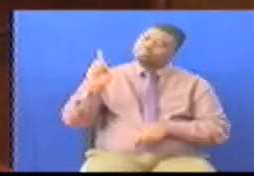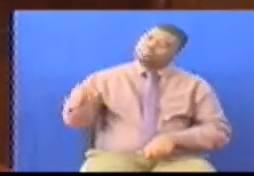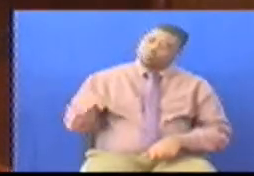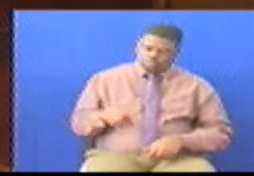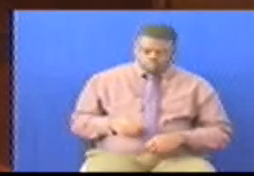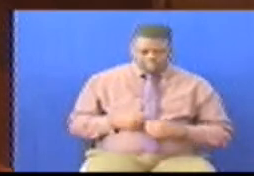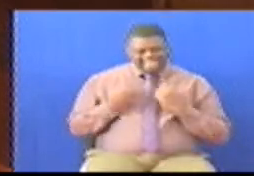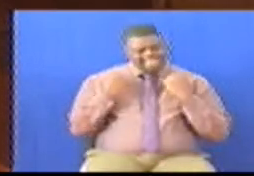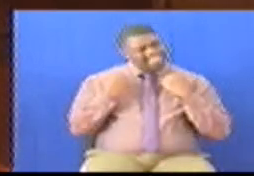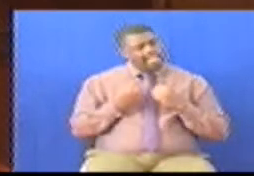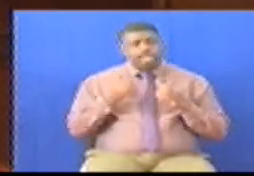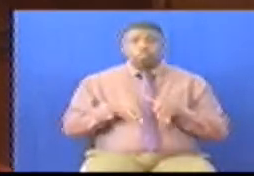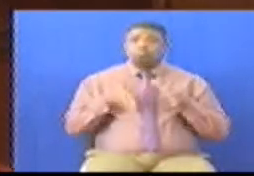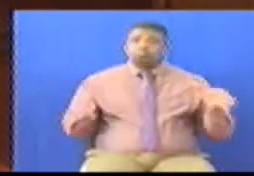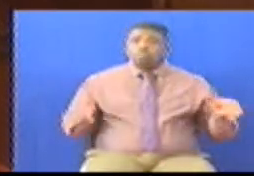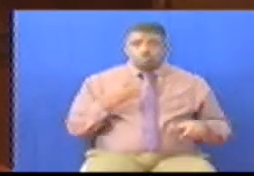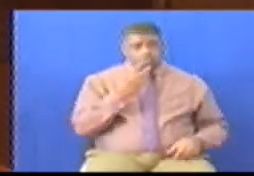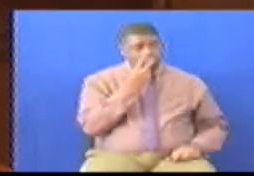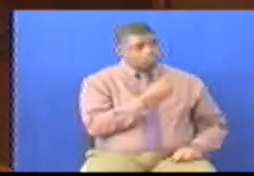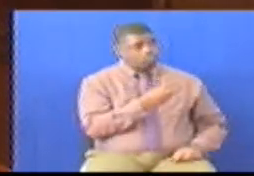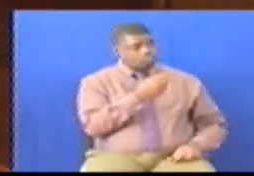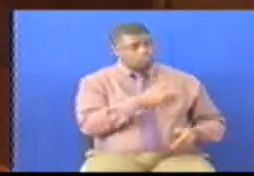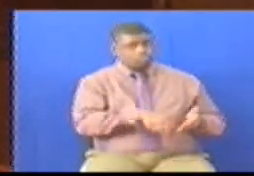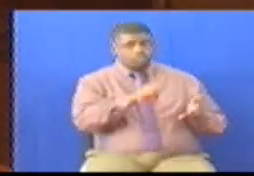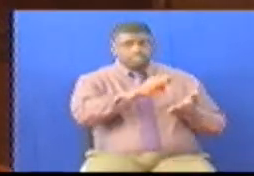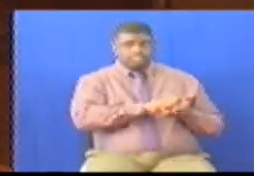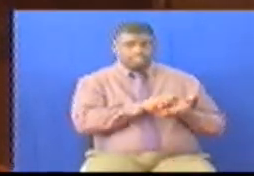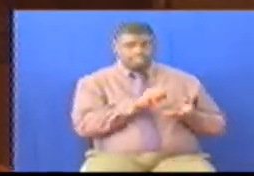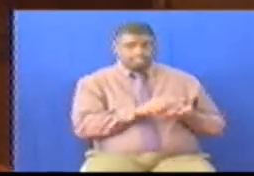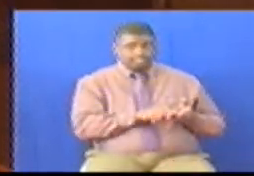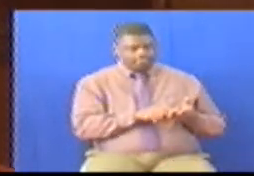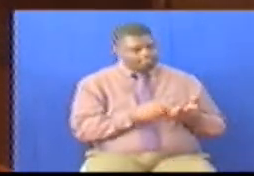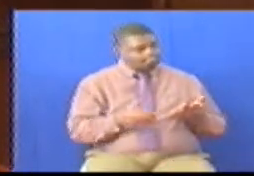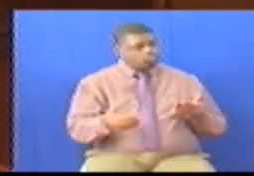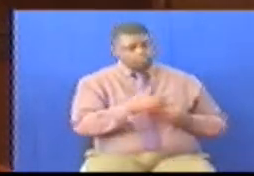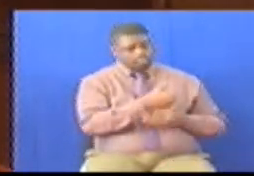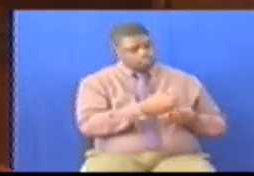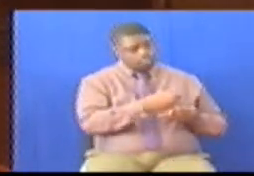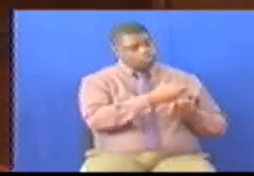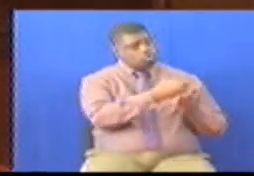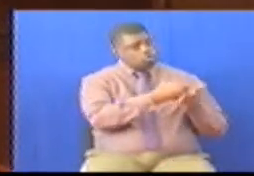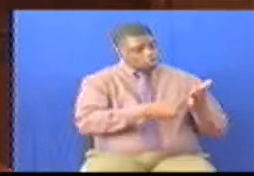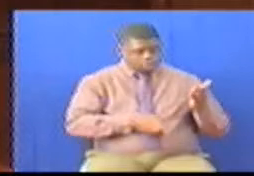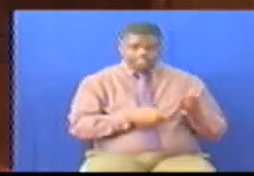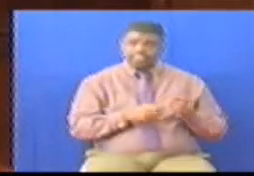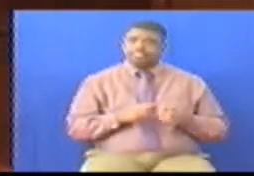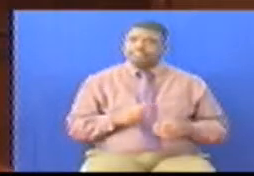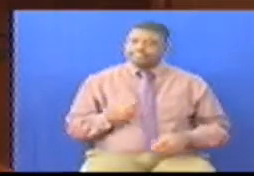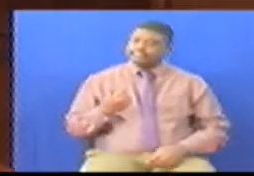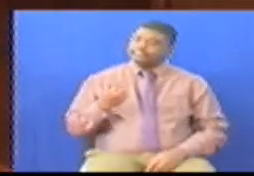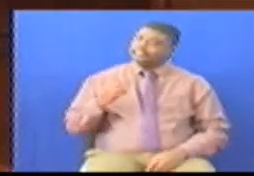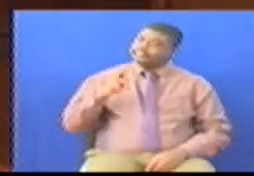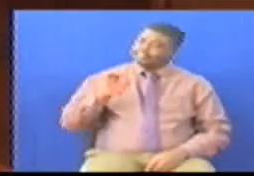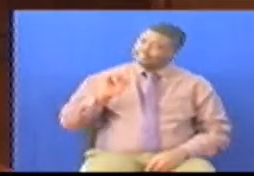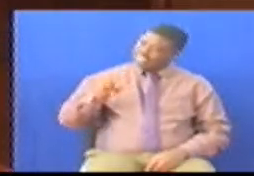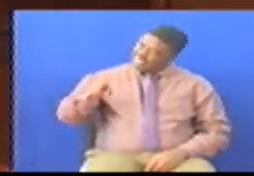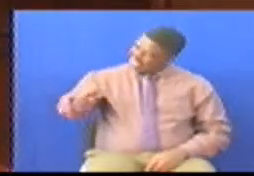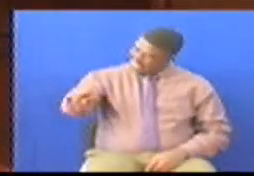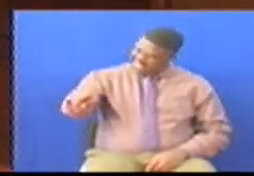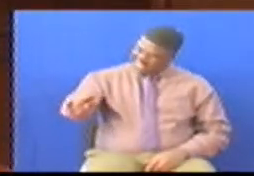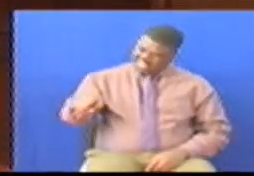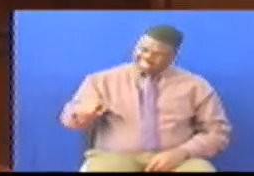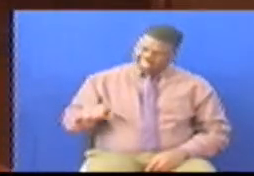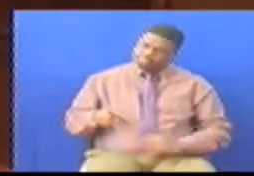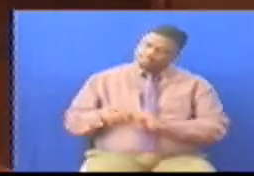na jitihada kubwa ambazo tunaziona za kuongezeka kwa wigo wa makusanyo ya kodi, lakini bado kuna maeneo ambayo yanahitaji